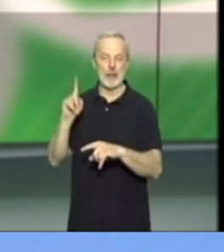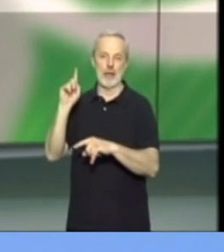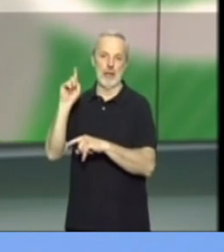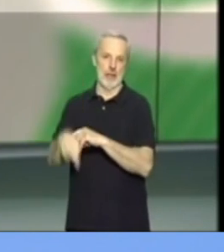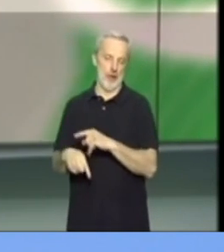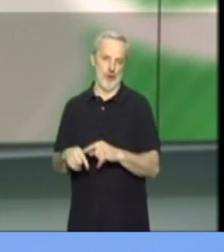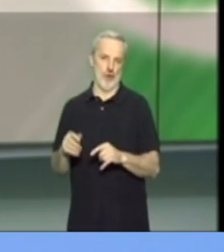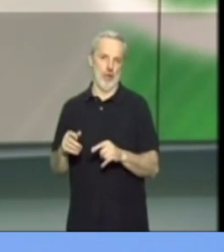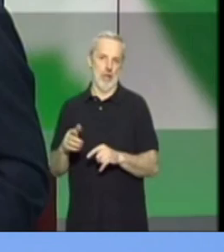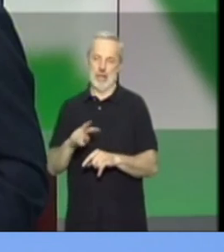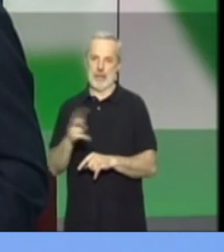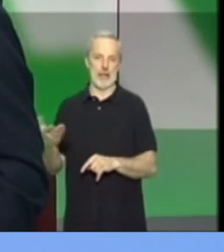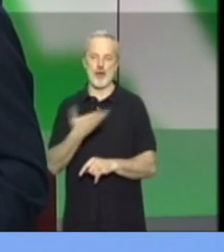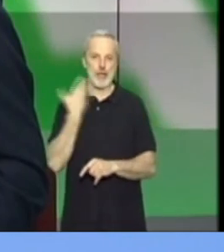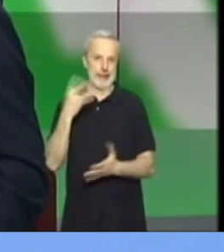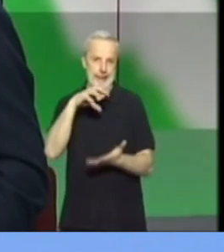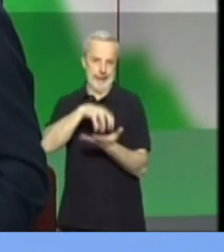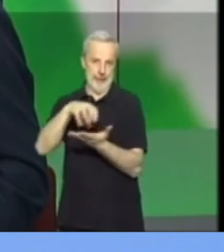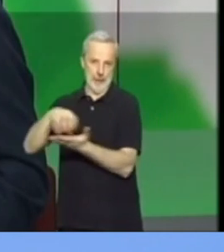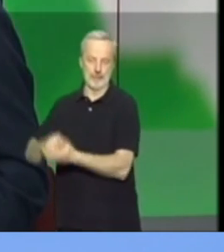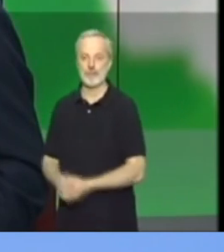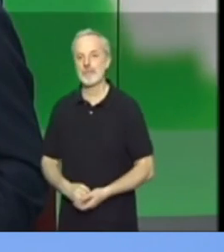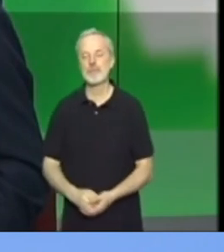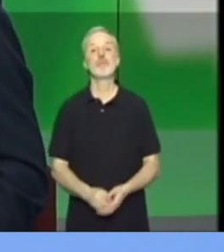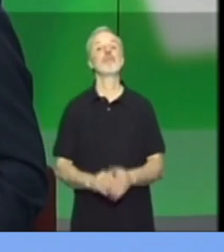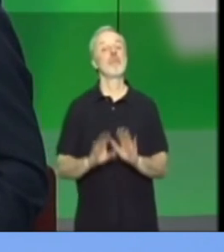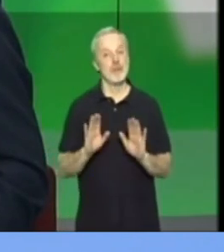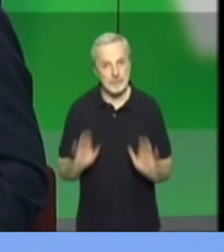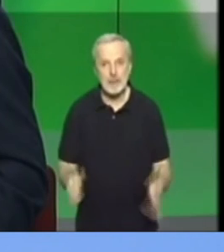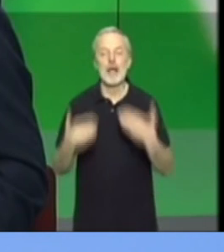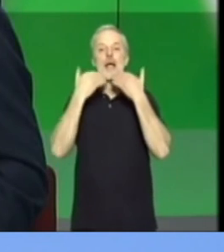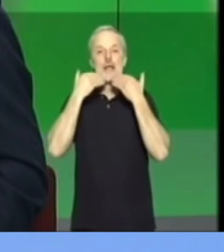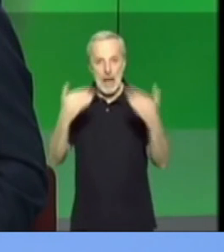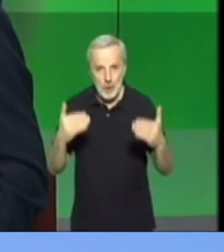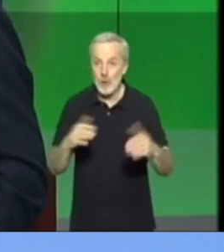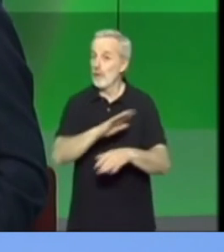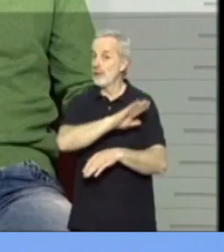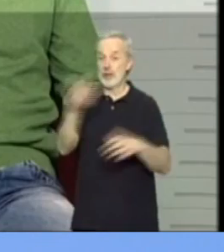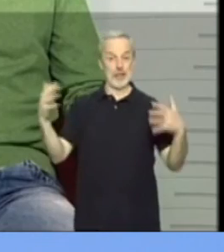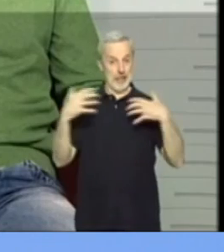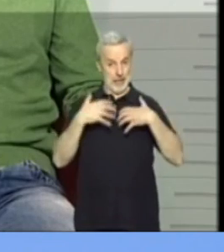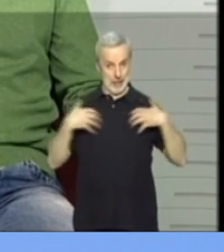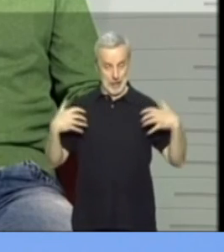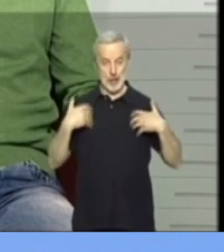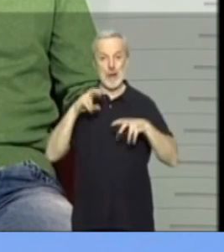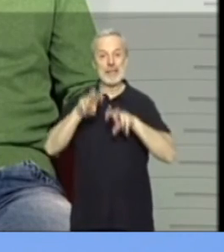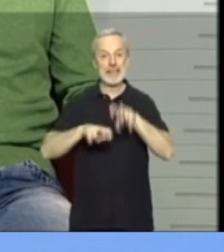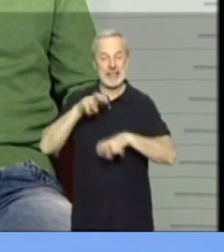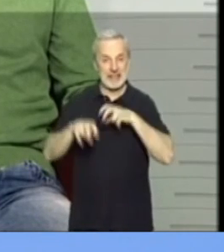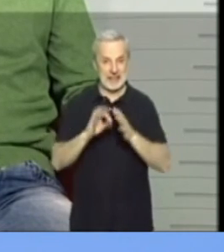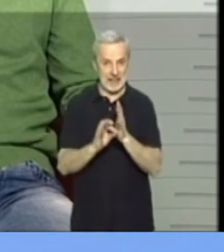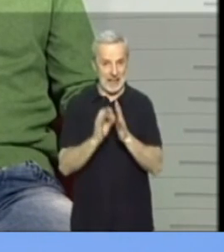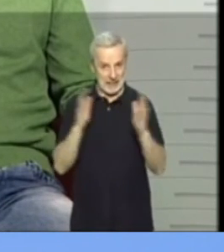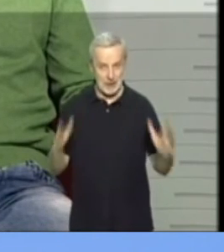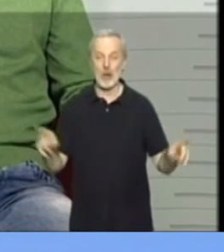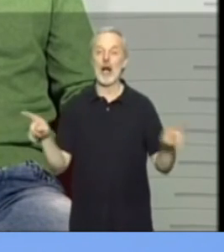umožní například některé domácí týmy. Pánové, díky moc za návštěvu. Myslím, že se všichni těšíme na tuhle cyklistickou sezonu a